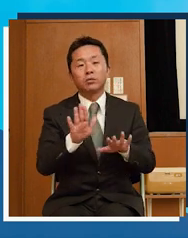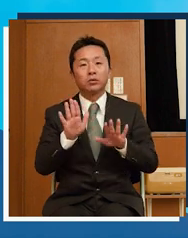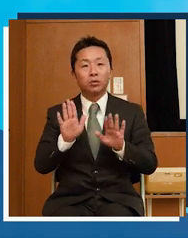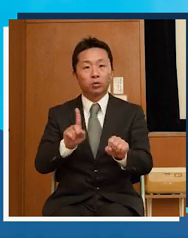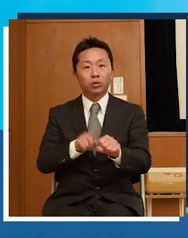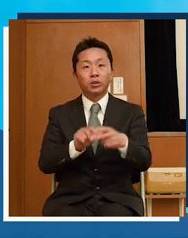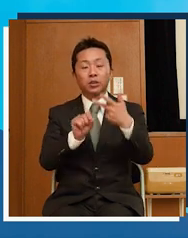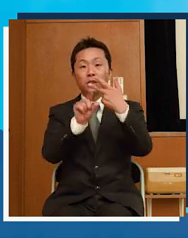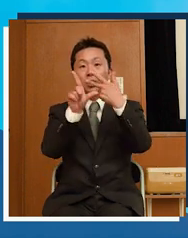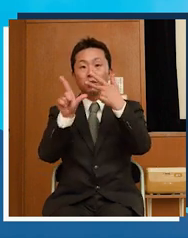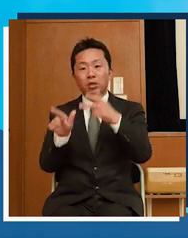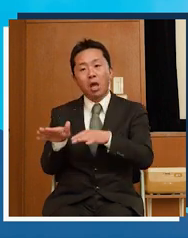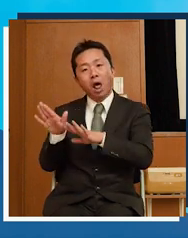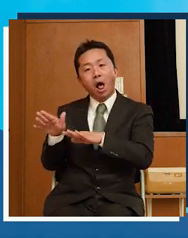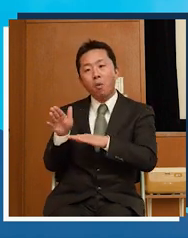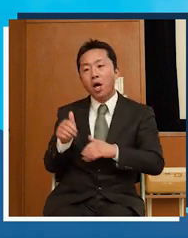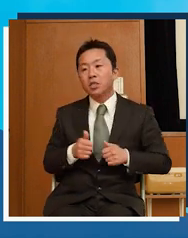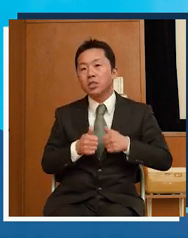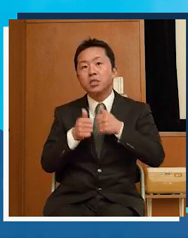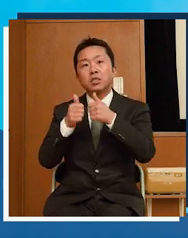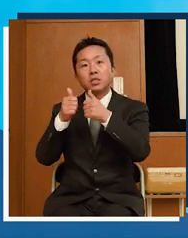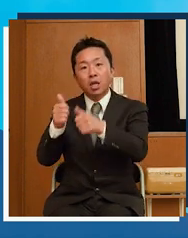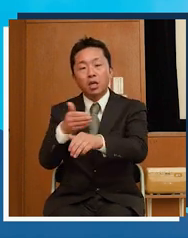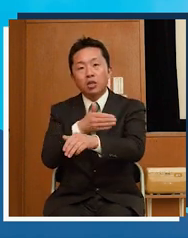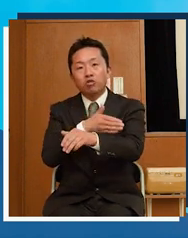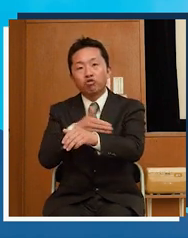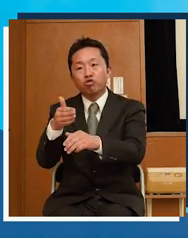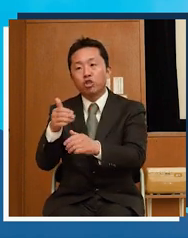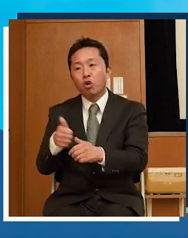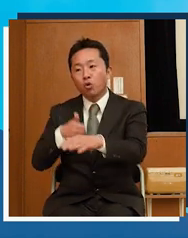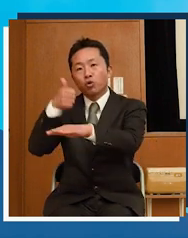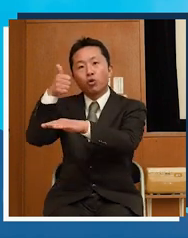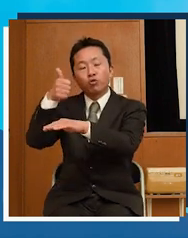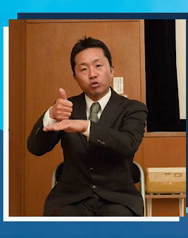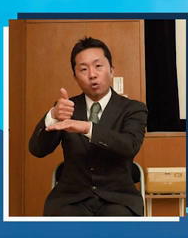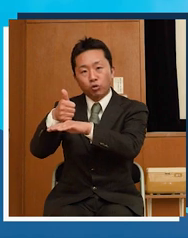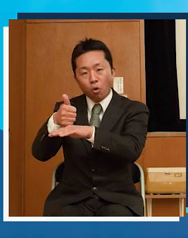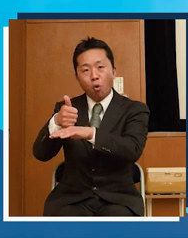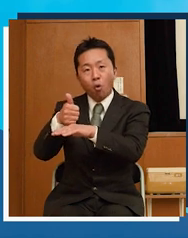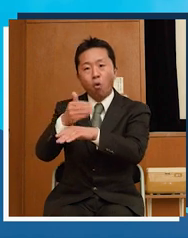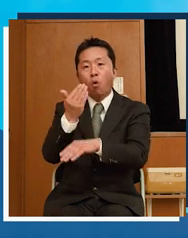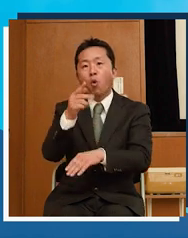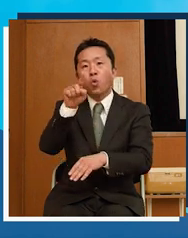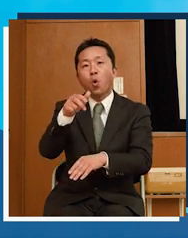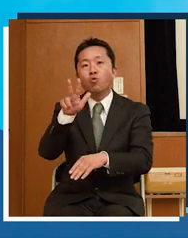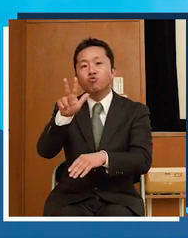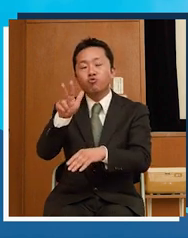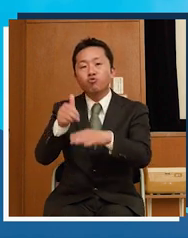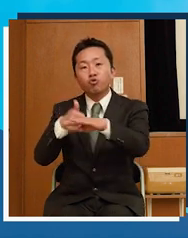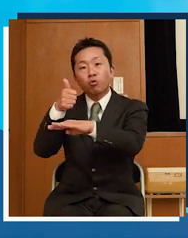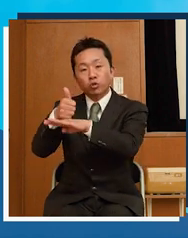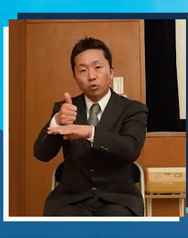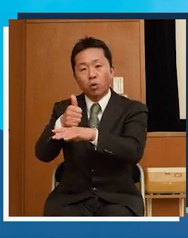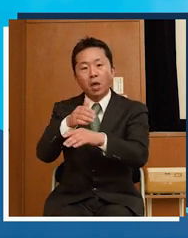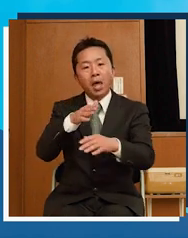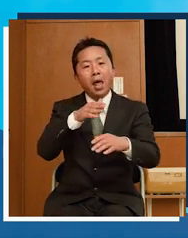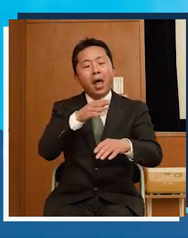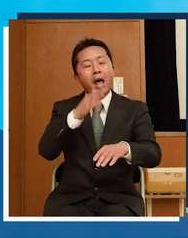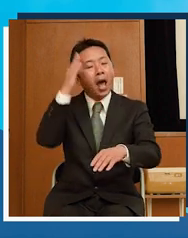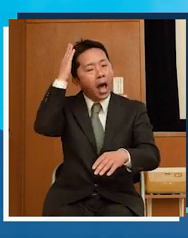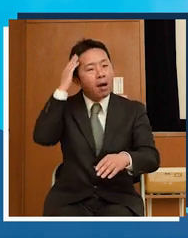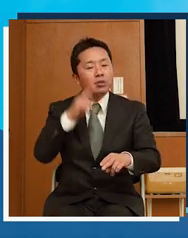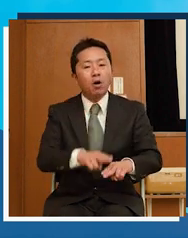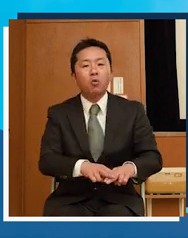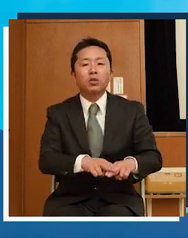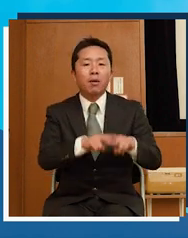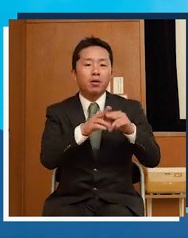7月ハワイを訪れホノロル市の水道局長だとハワイにある米海軍のえ油を貯めるタンク